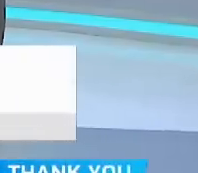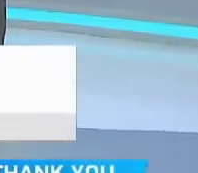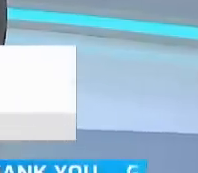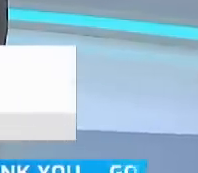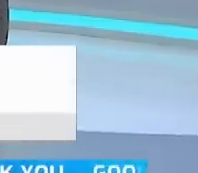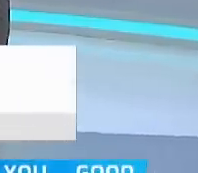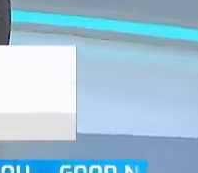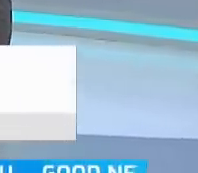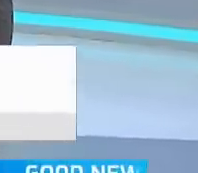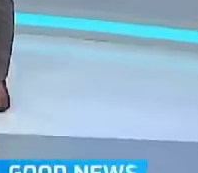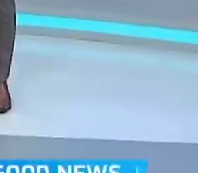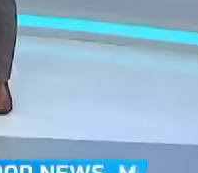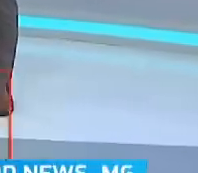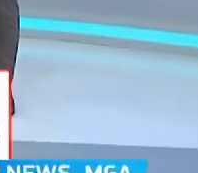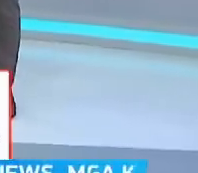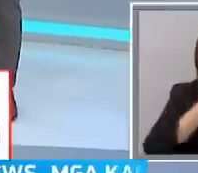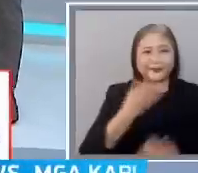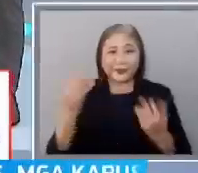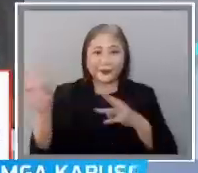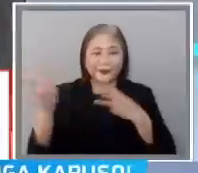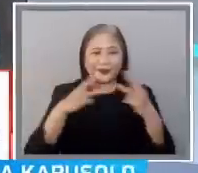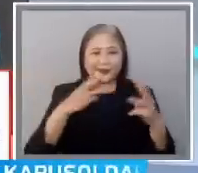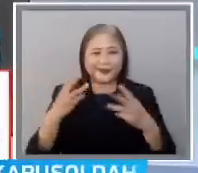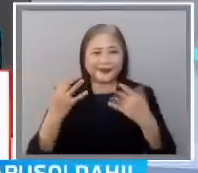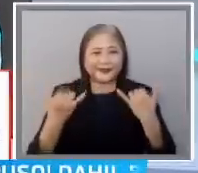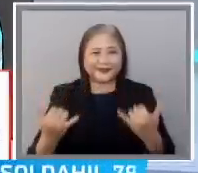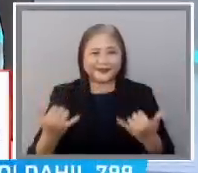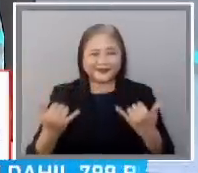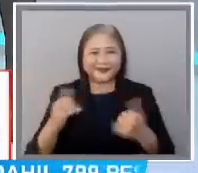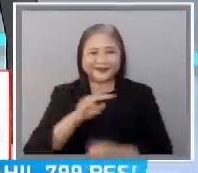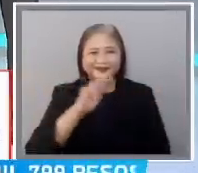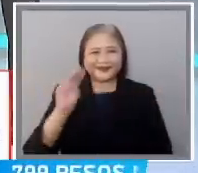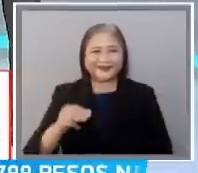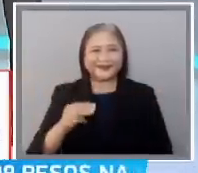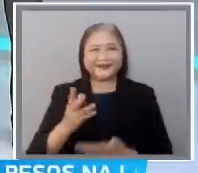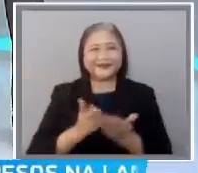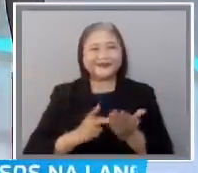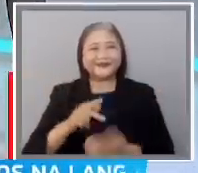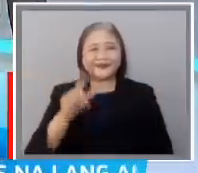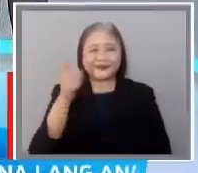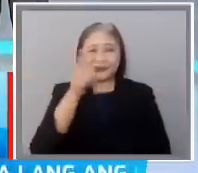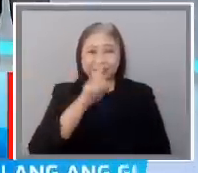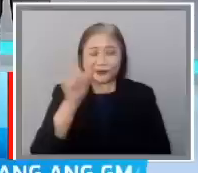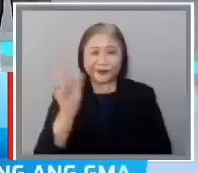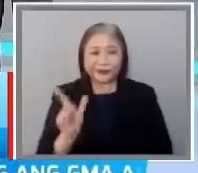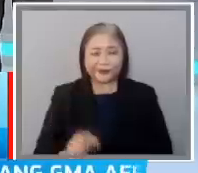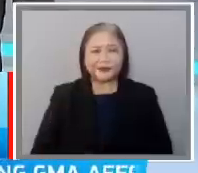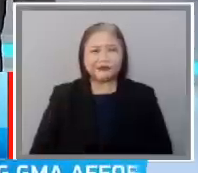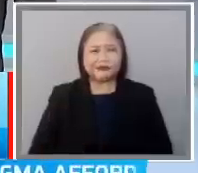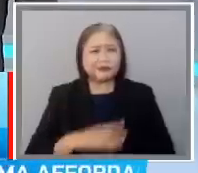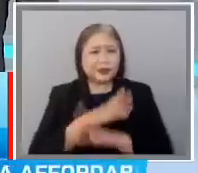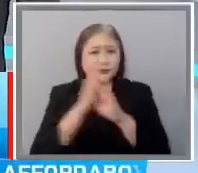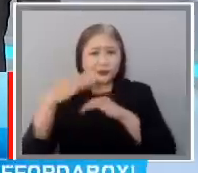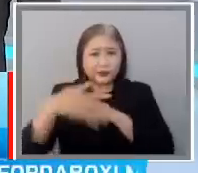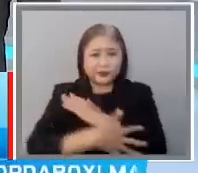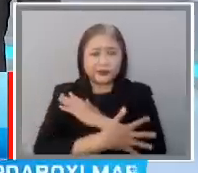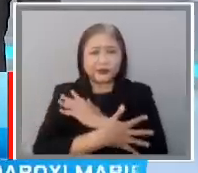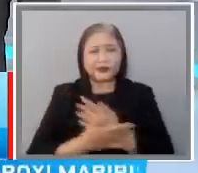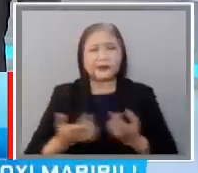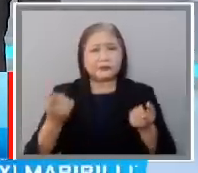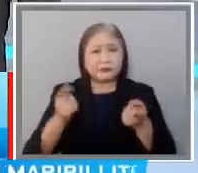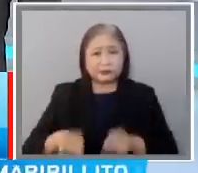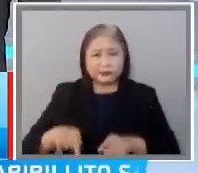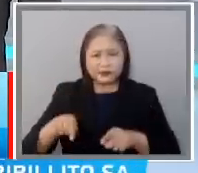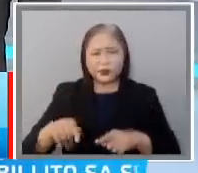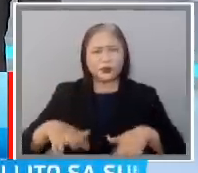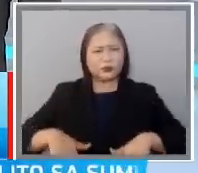Maganda-ganda ang panahon sa Metro Manila at ilang pang bahagi ng Luzon. Pero sa Davao Oriental, ilang lugar po ang lubog na